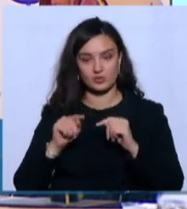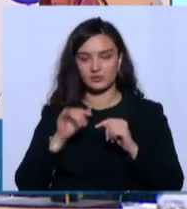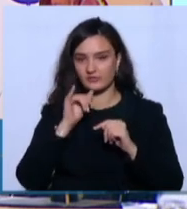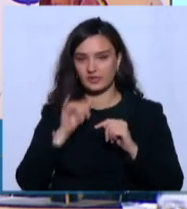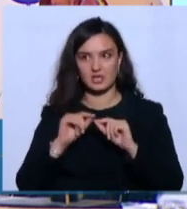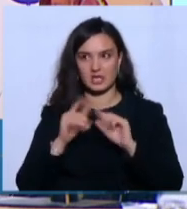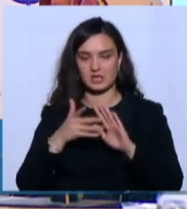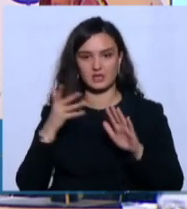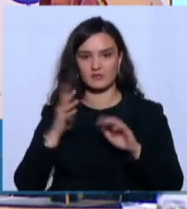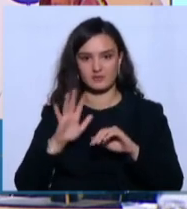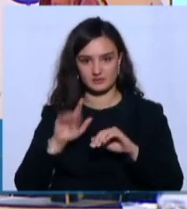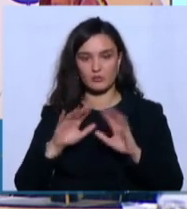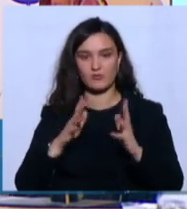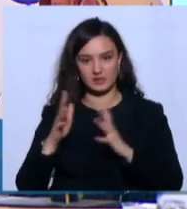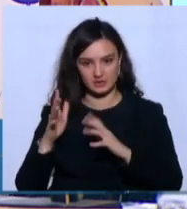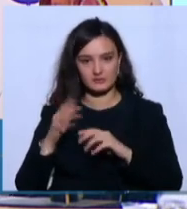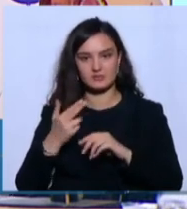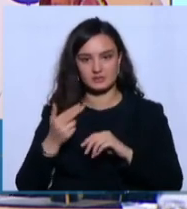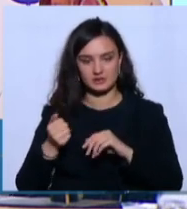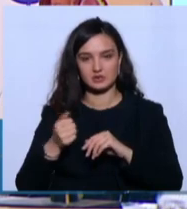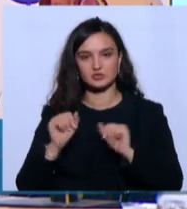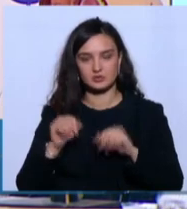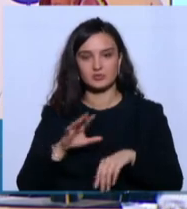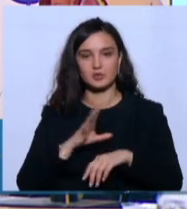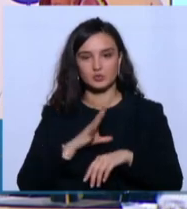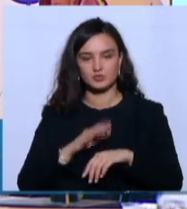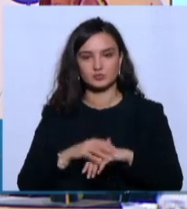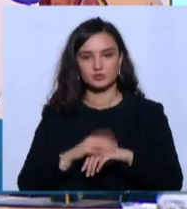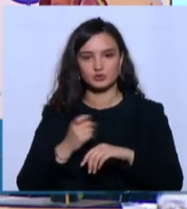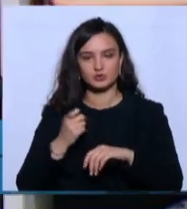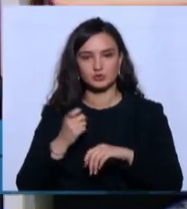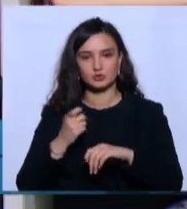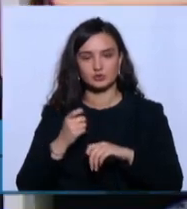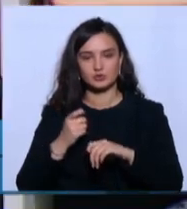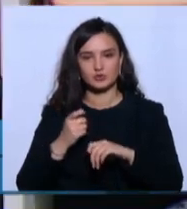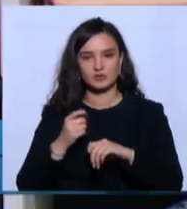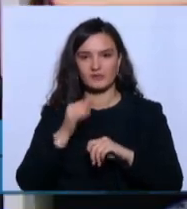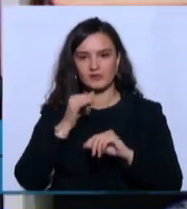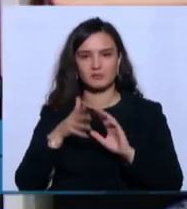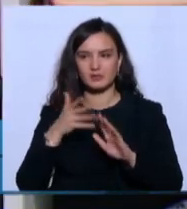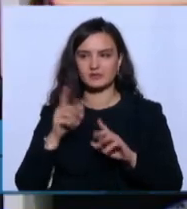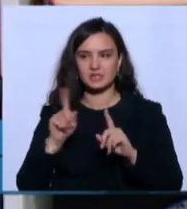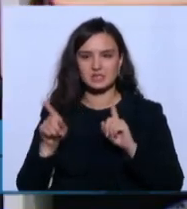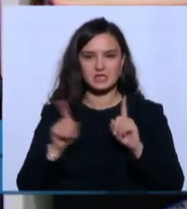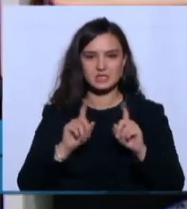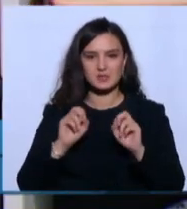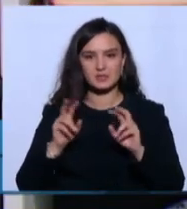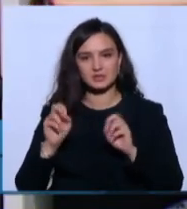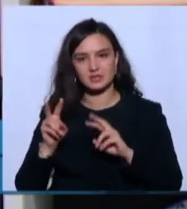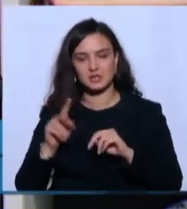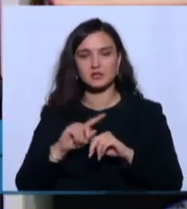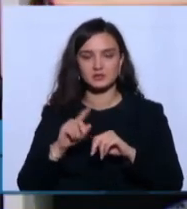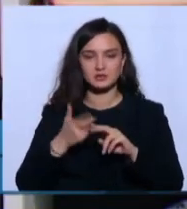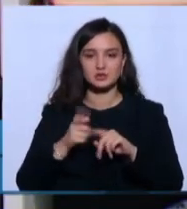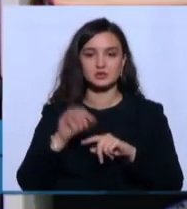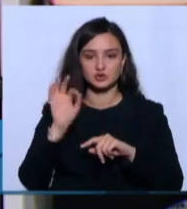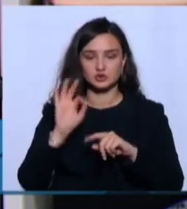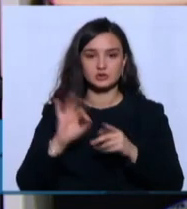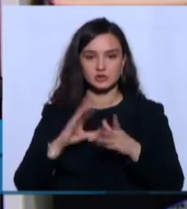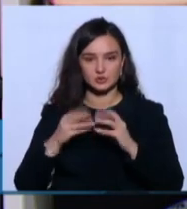ვეღარ აღიქვამს მოვლენებს. აჟიტირებული შეიძლება გახდეს, შეიძლება გახდეს ცოტათი გაზერელებული, ვერ მიხვდეს იქ რა საფრთხეა, ვთქვათ, და ძალიან